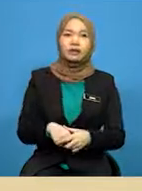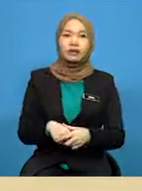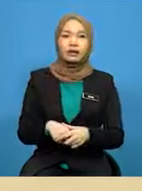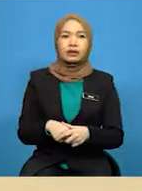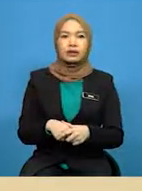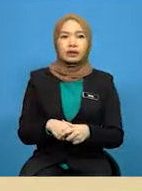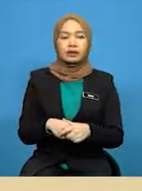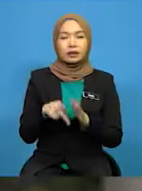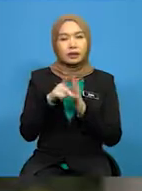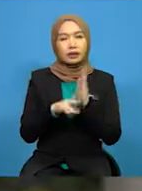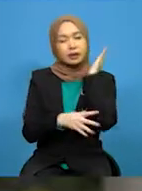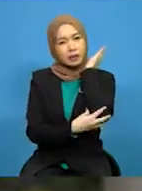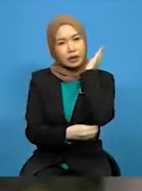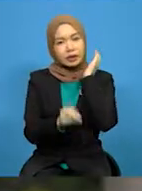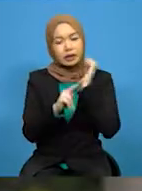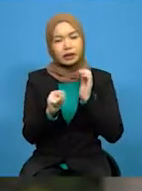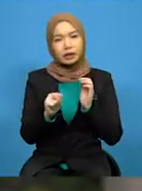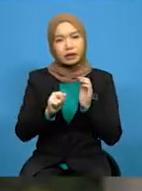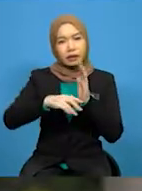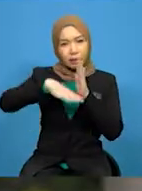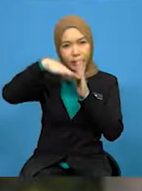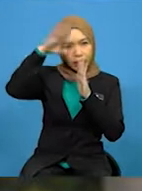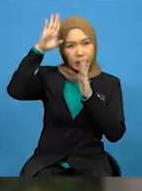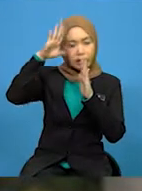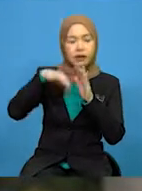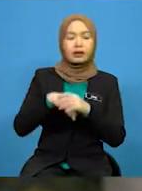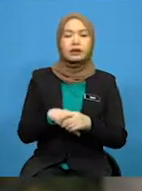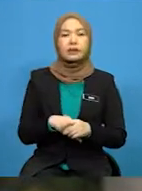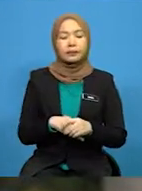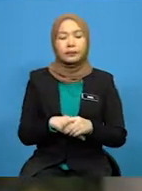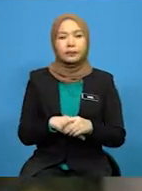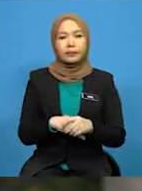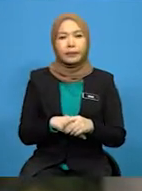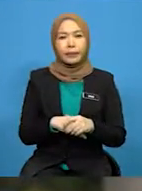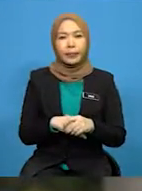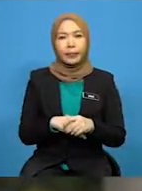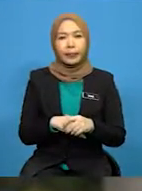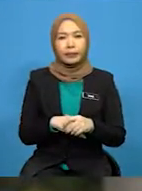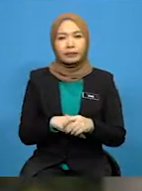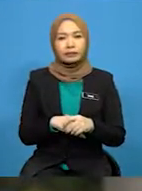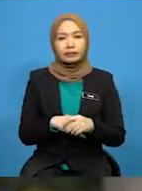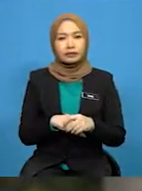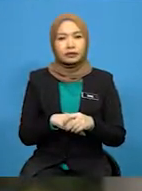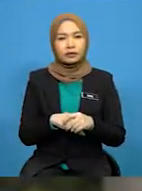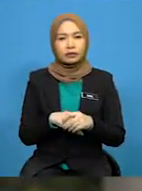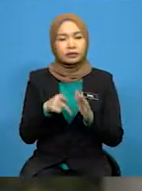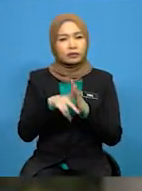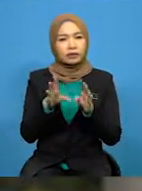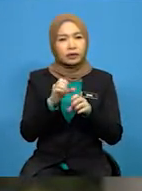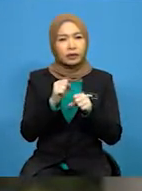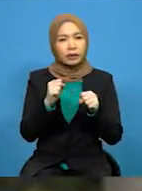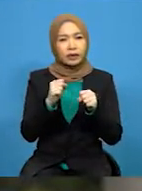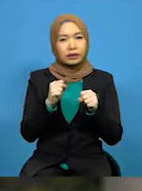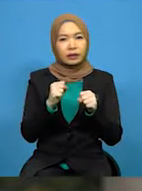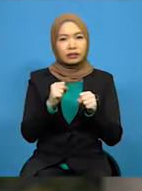kemiskinan ini meningkat. Jadi apabila kadar kemiskinan meningkat, dan meluaskan lagi jurang agihan pendapatan,